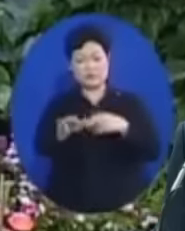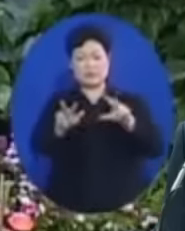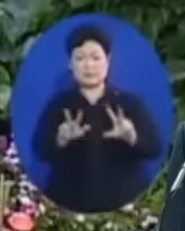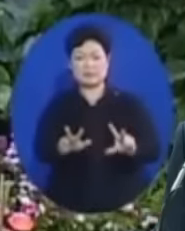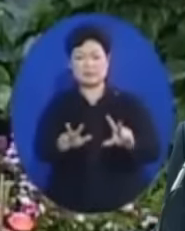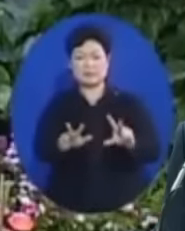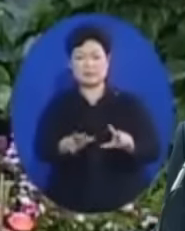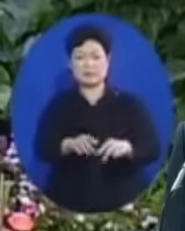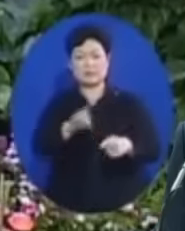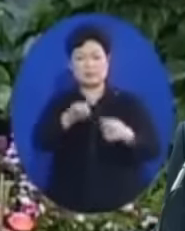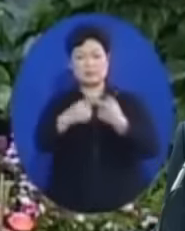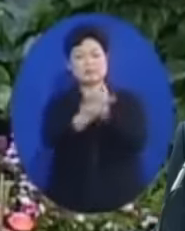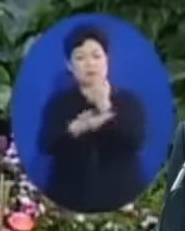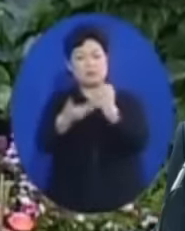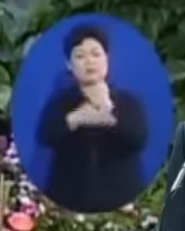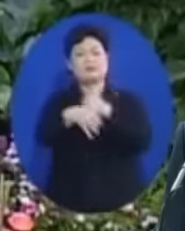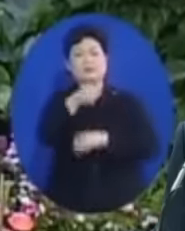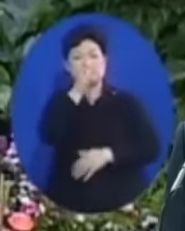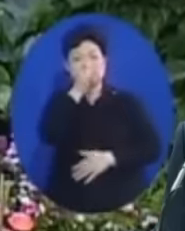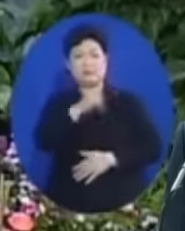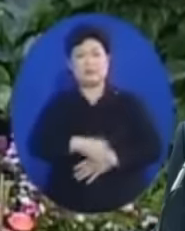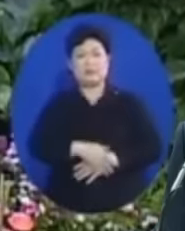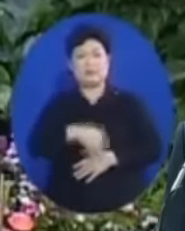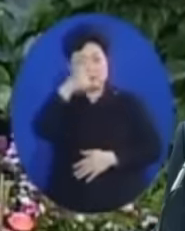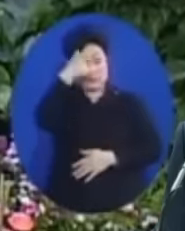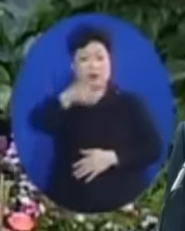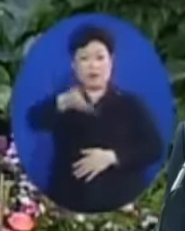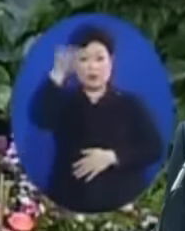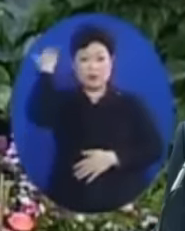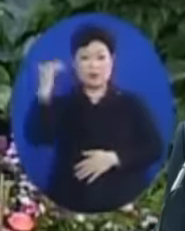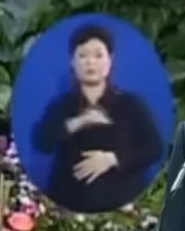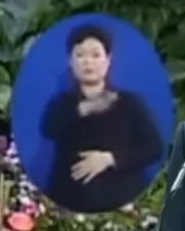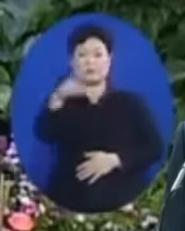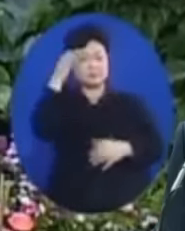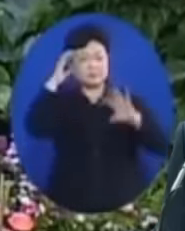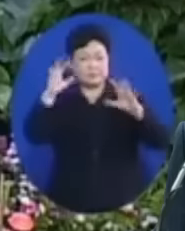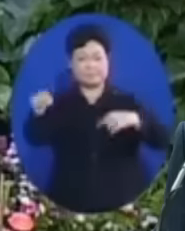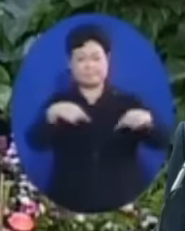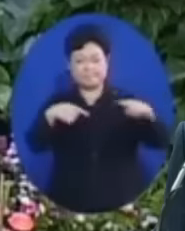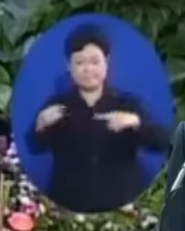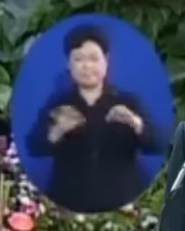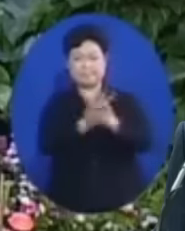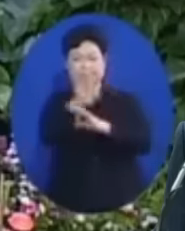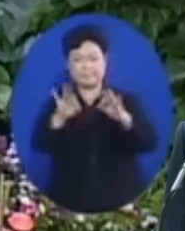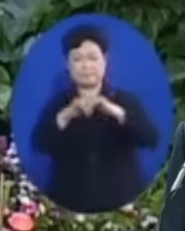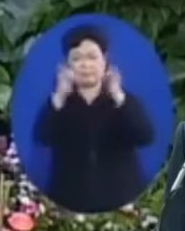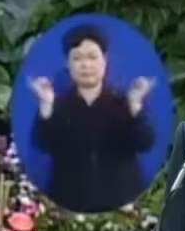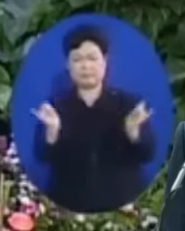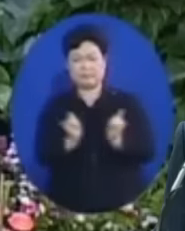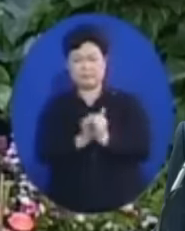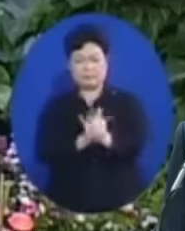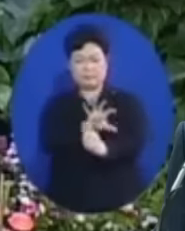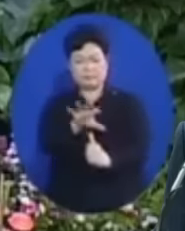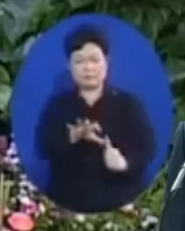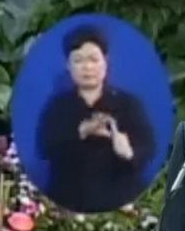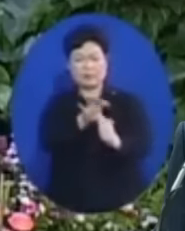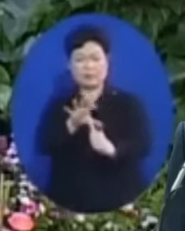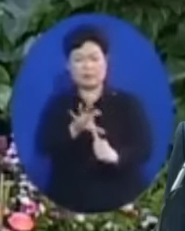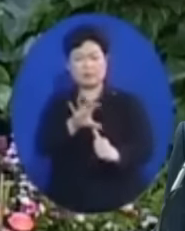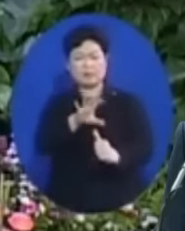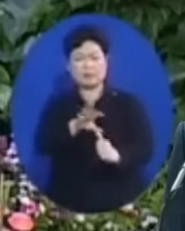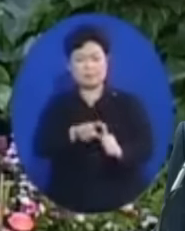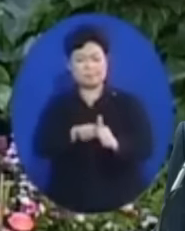세대가 그것을 거둔다는 것입니다. 과거 우리나라의 정치나 경제, 사회가 억압과 강제와